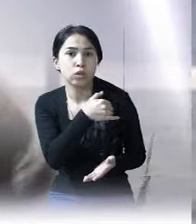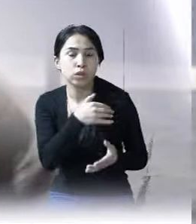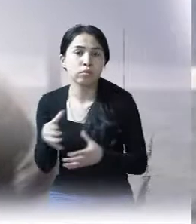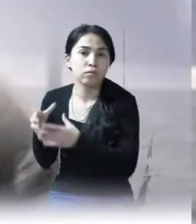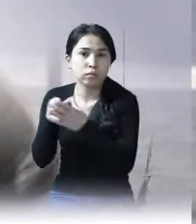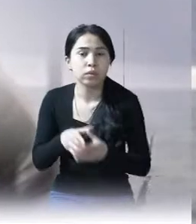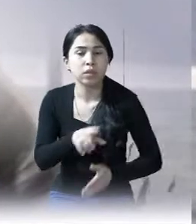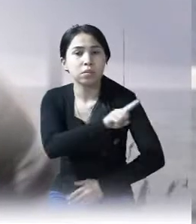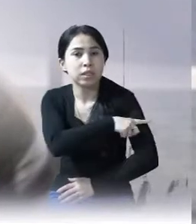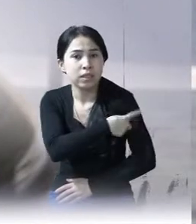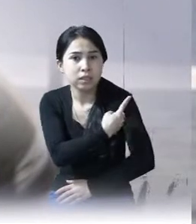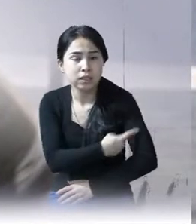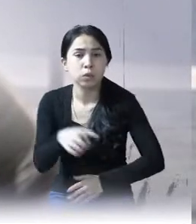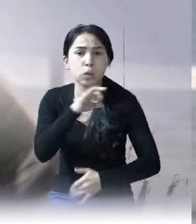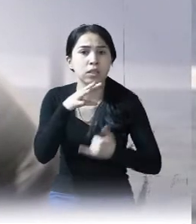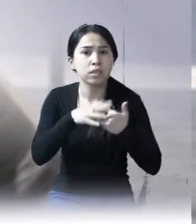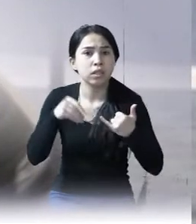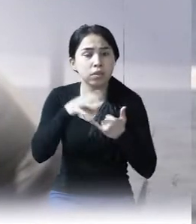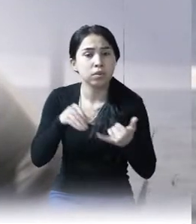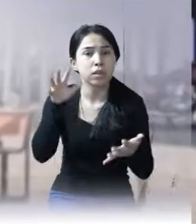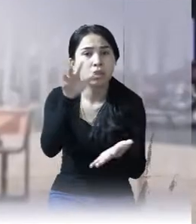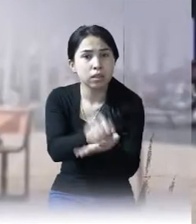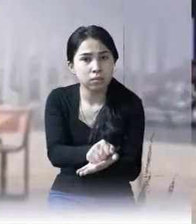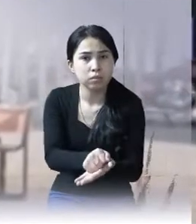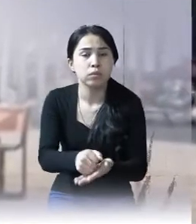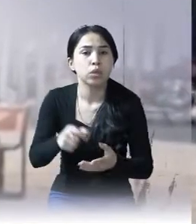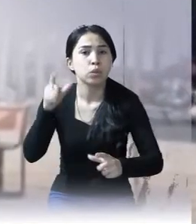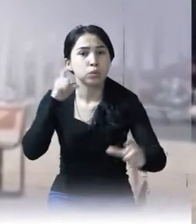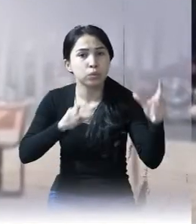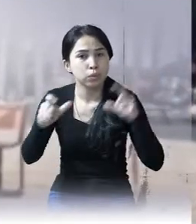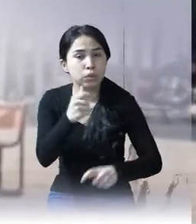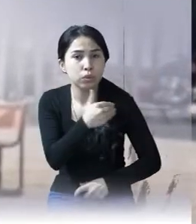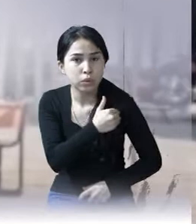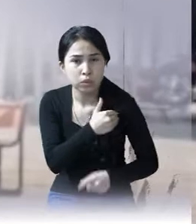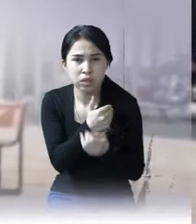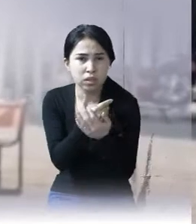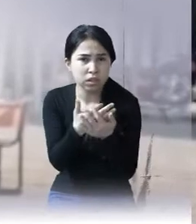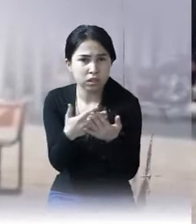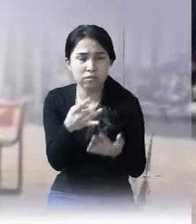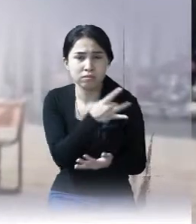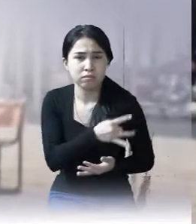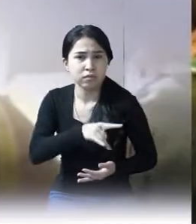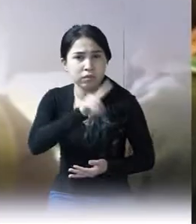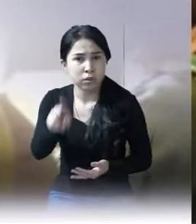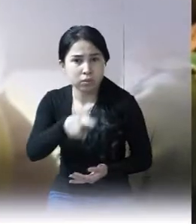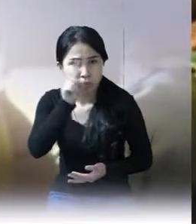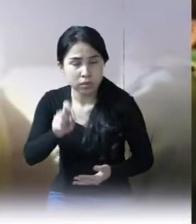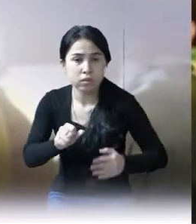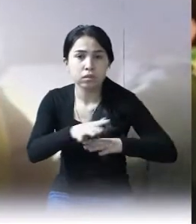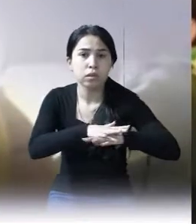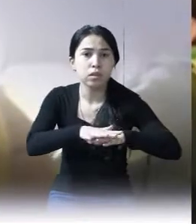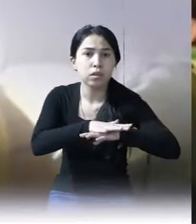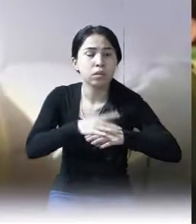білім, денсаулық, жер қатынастары, мемлекеттік кірістер сынды басқармалардың өкілдері бар. Өз кезегінде жауапты тұлғалар